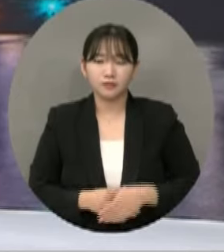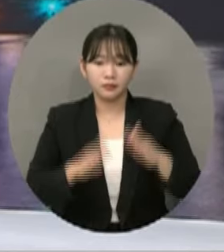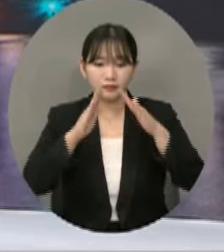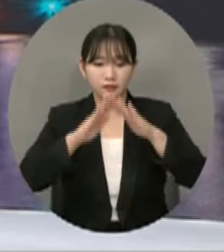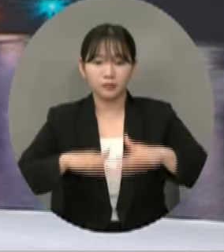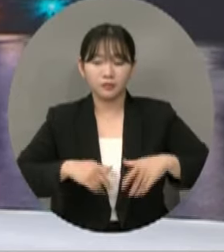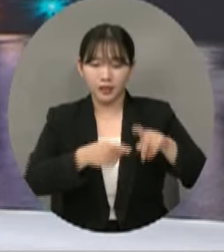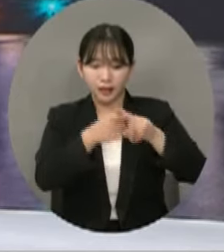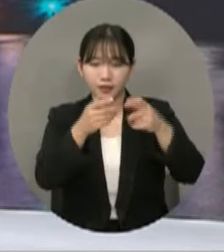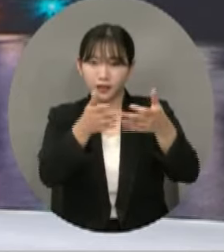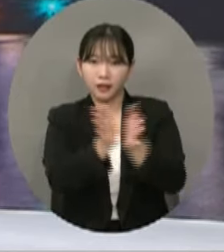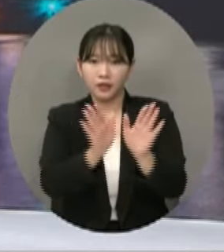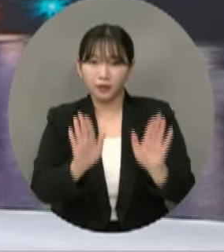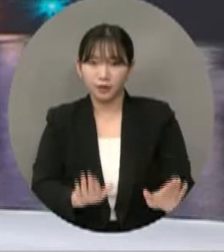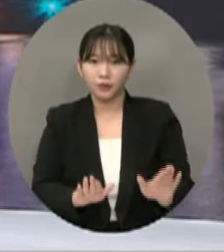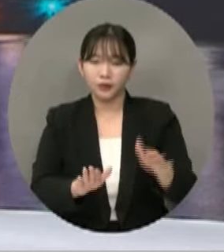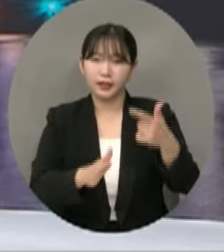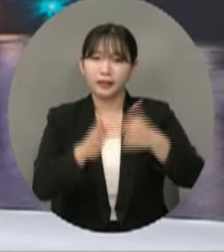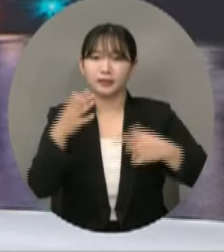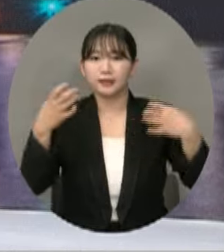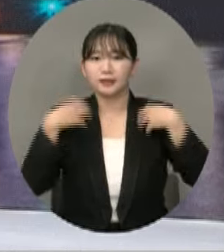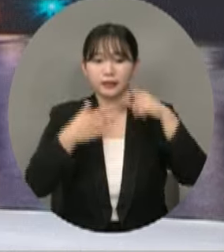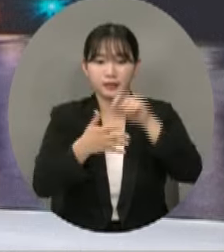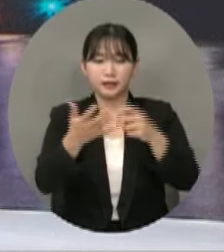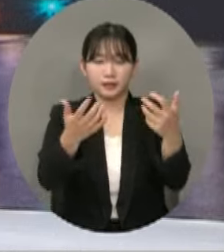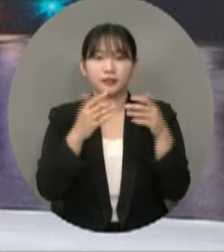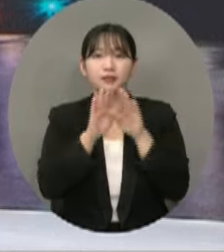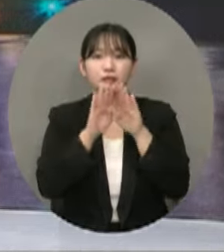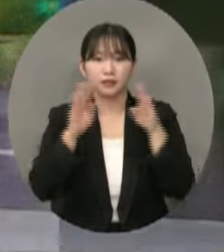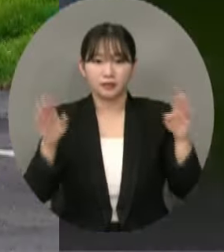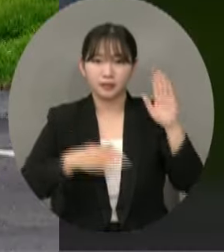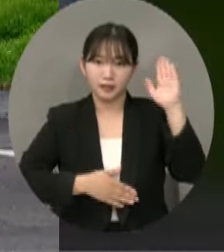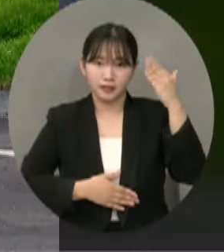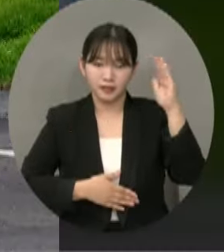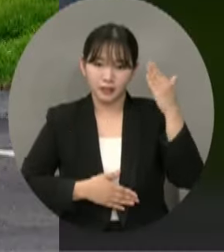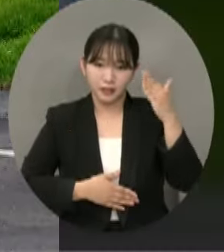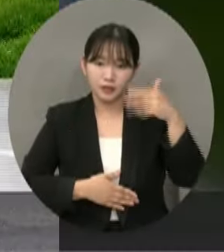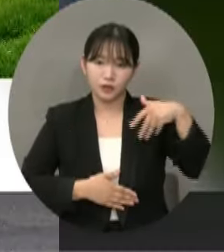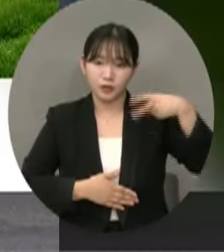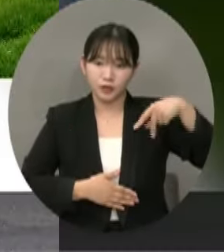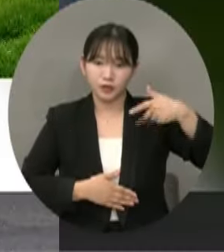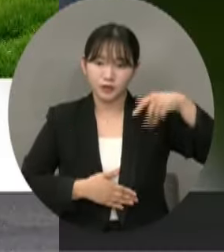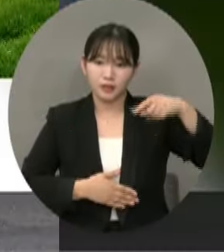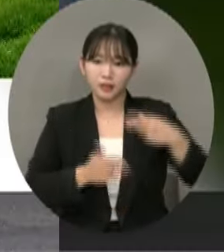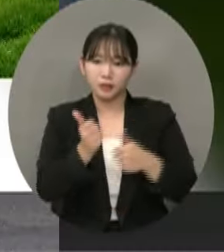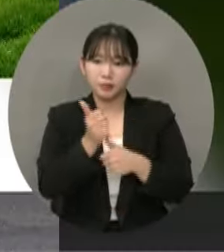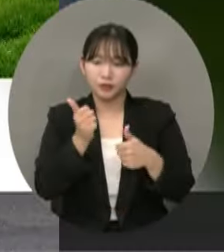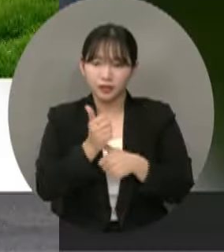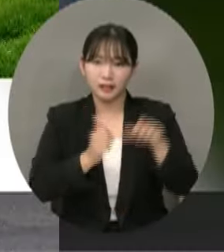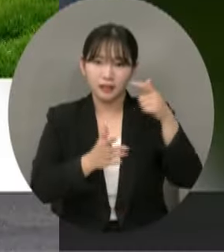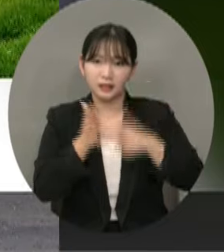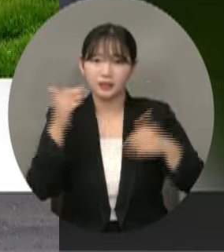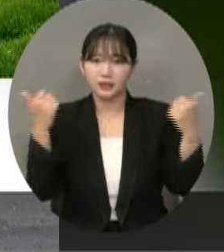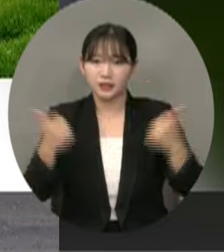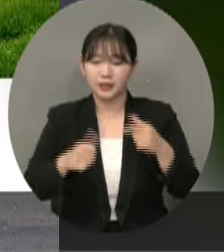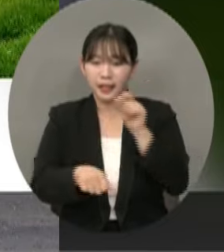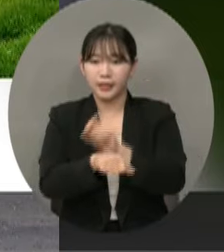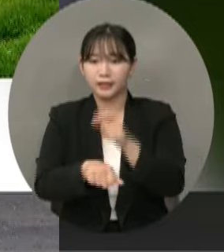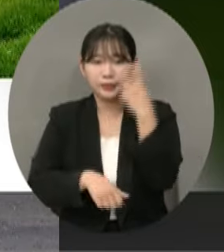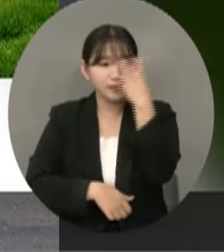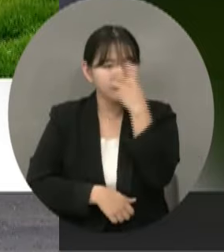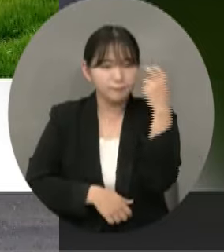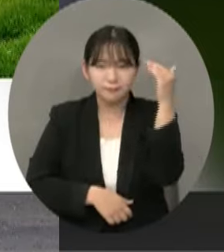전남 연대 회의는 오늘 강진군 청에서 기자 회견을 열고 최근 최순철 부군수가 강진군 의회의 행정 사무